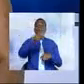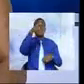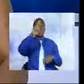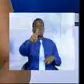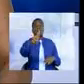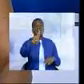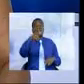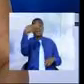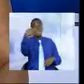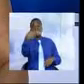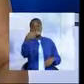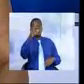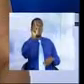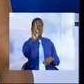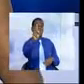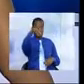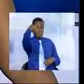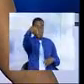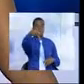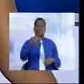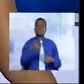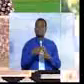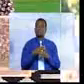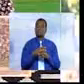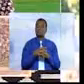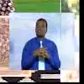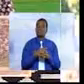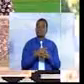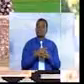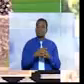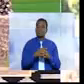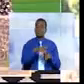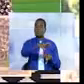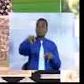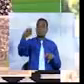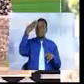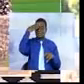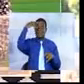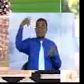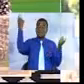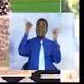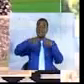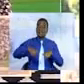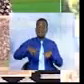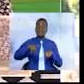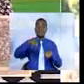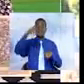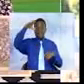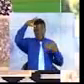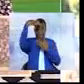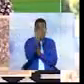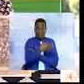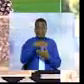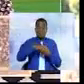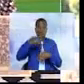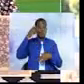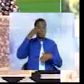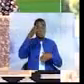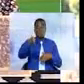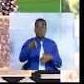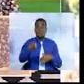forte qui doit faire avancer le pays. Extrait. Vous savez, quand les enfants du Foué Boigny s'entendent,